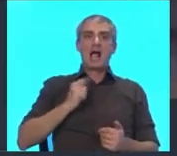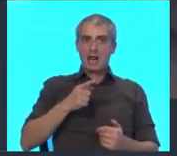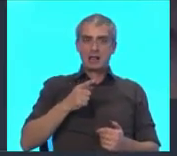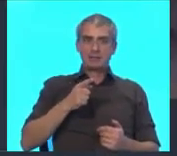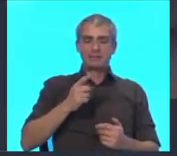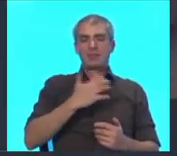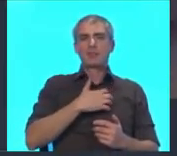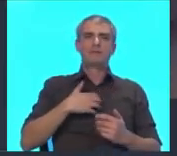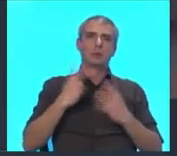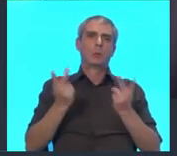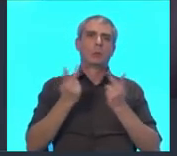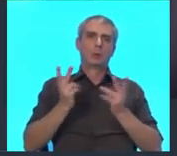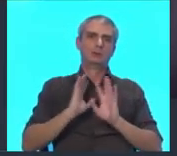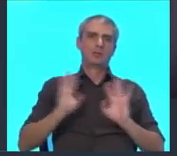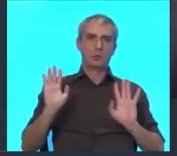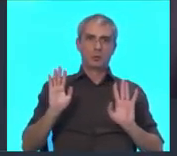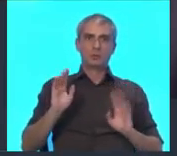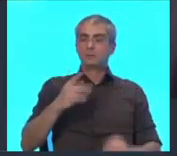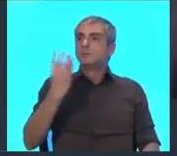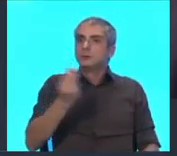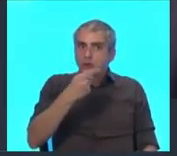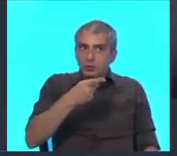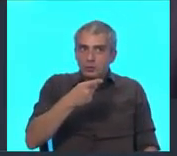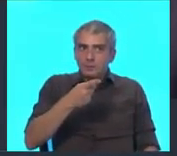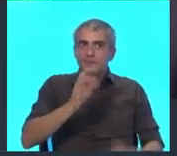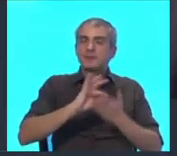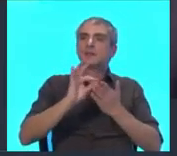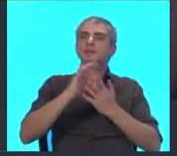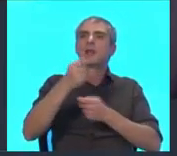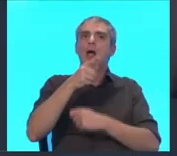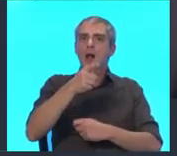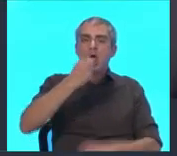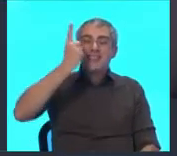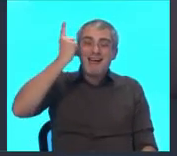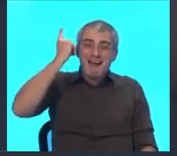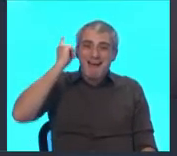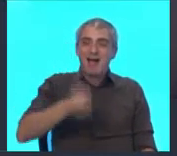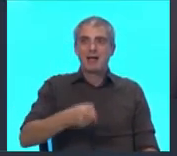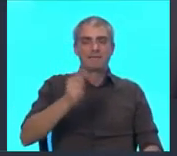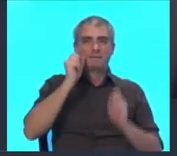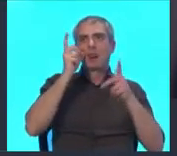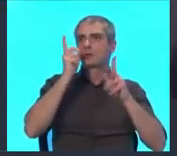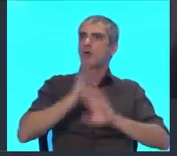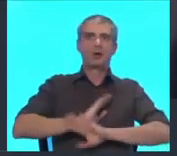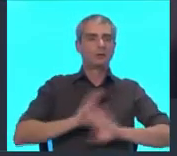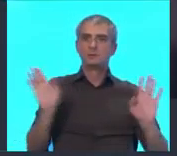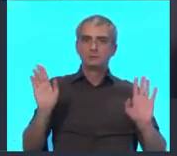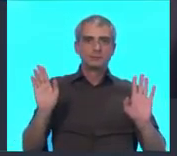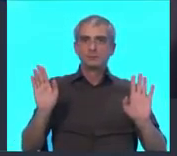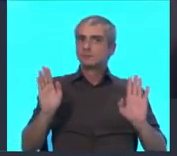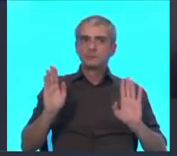נפצעו קל בלבד. מישהו במשרד החקלאות חייב להתעורר,